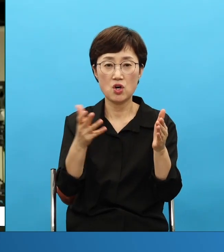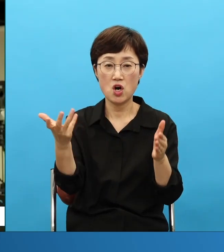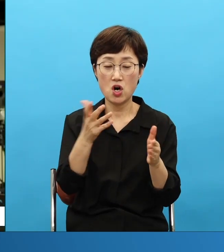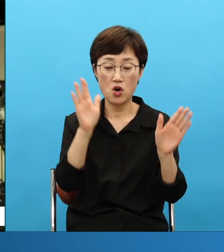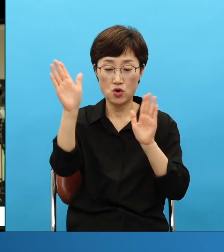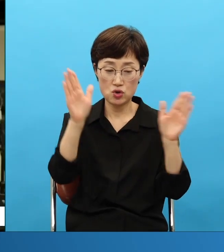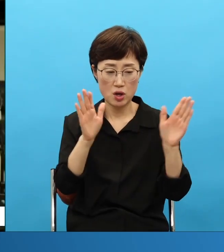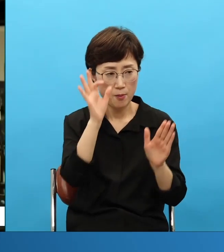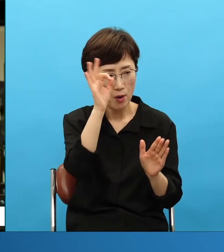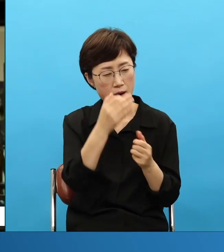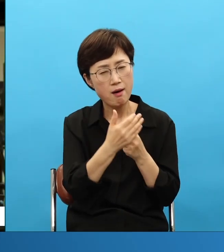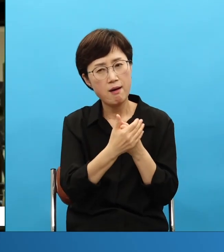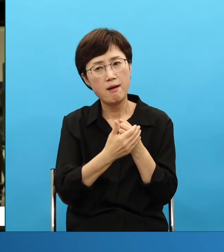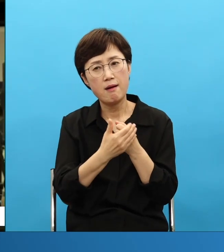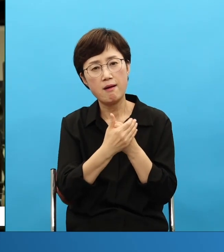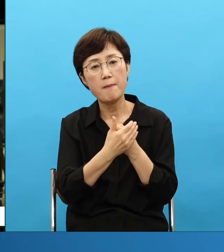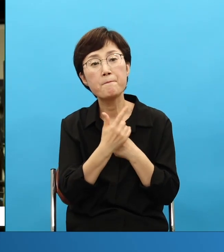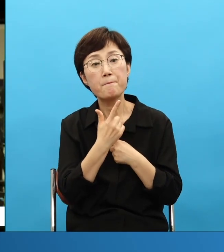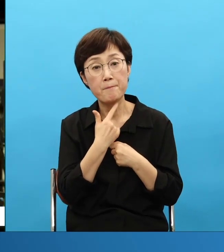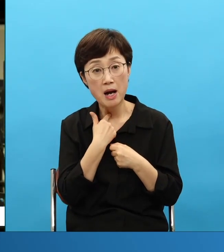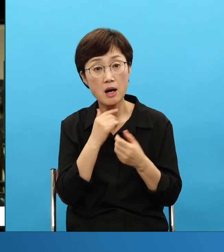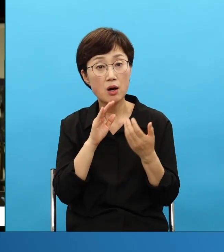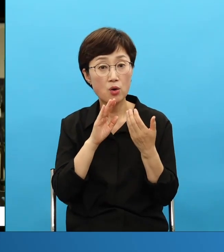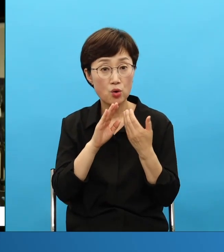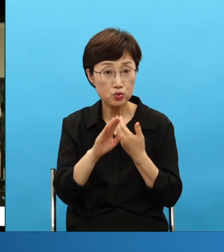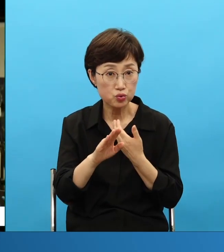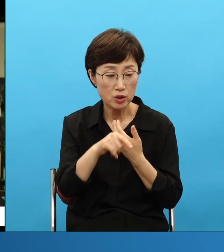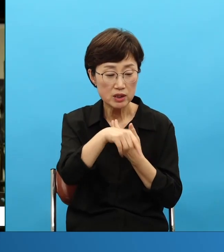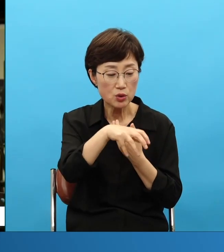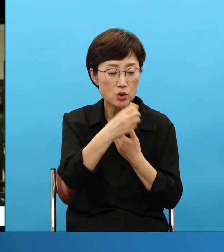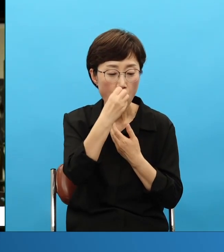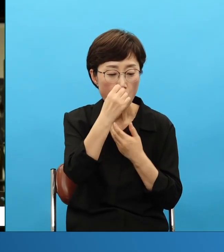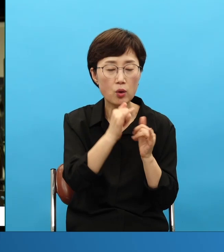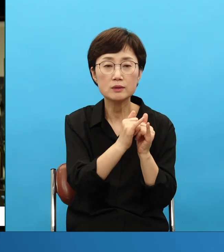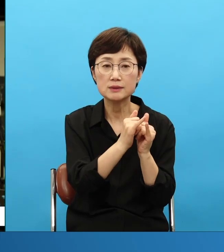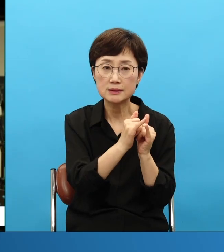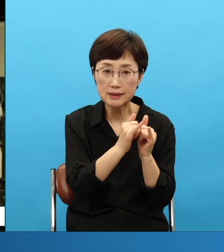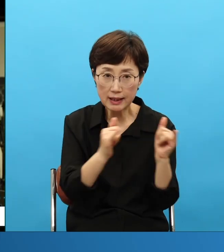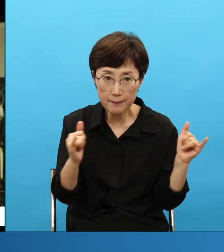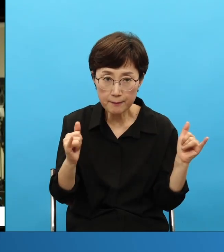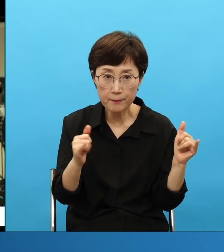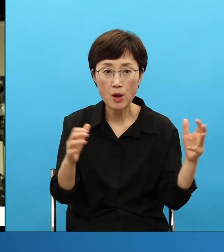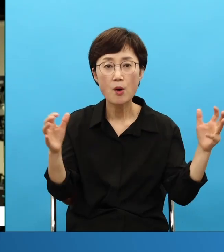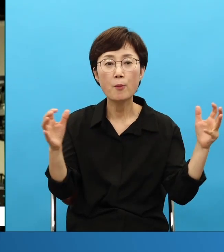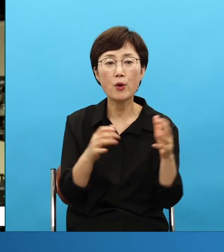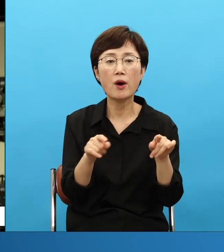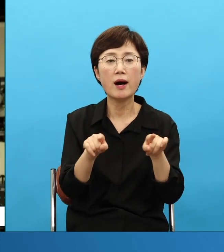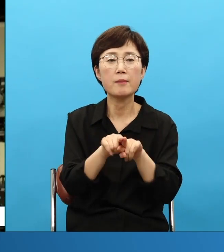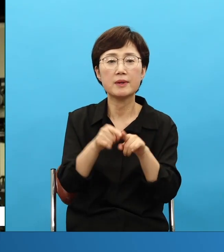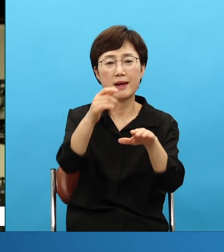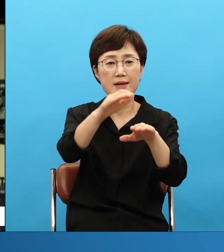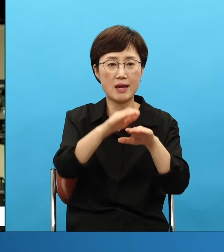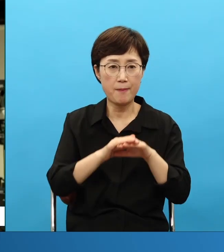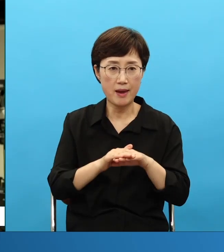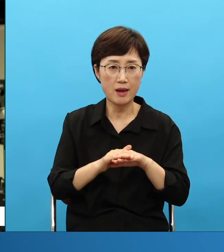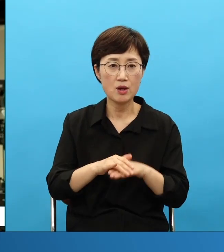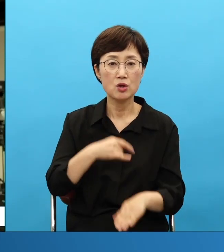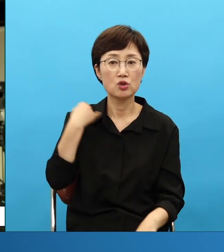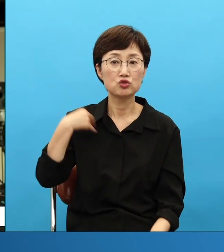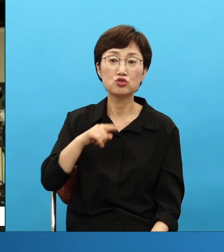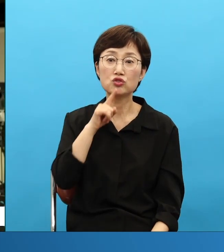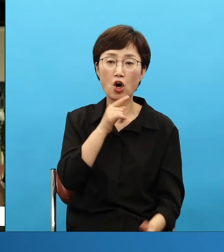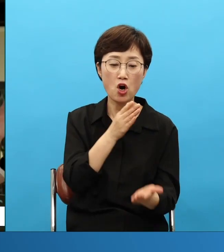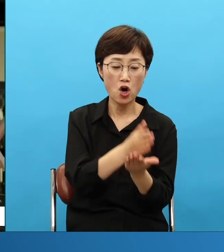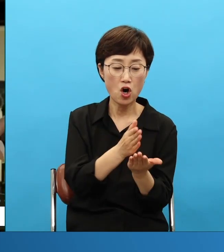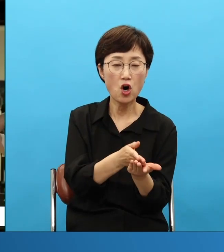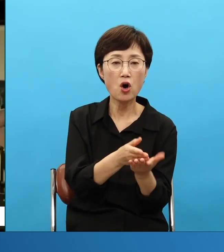은혜를 받았습니다. 그때부터 시작된 현지인들과의 예배가 광동어, 북경어